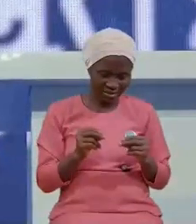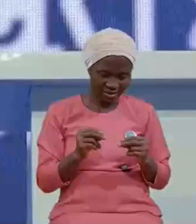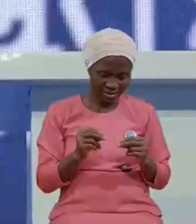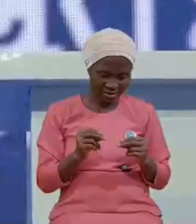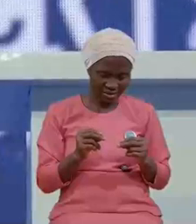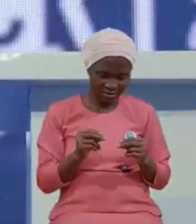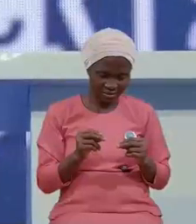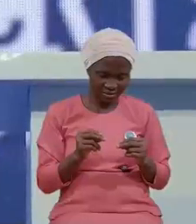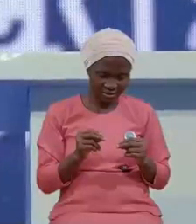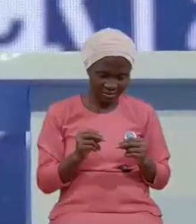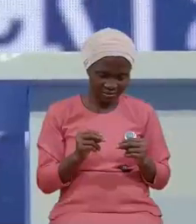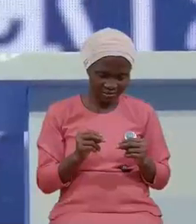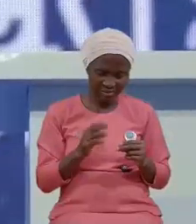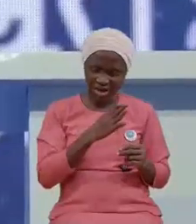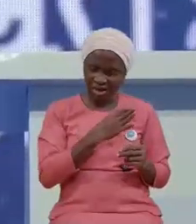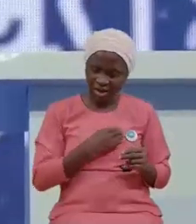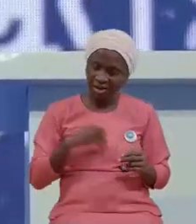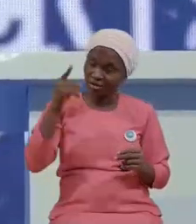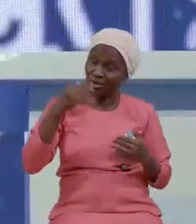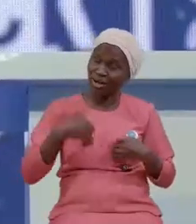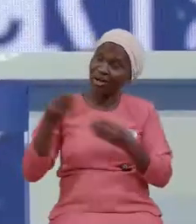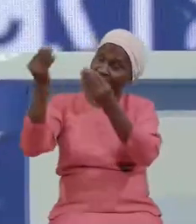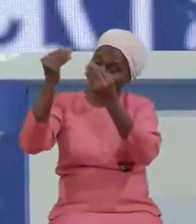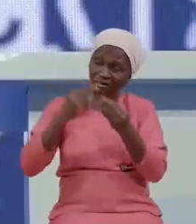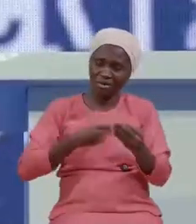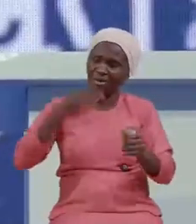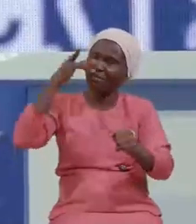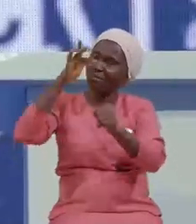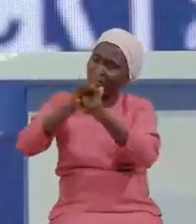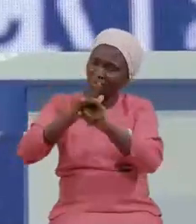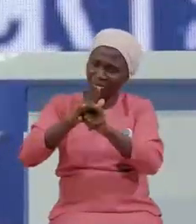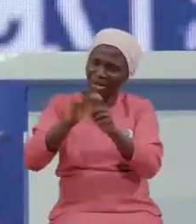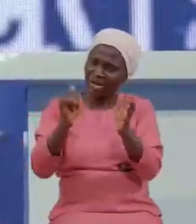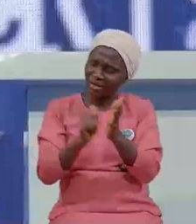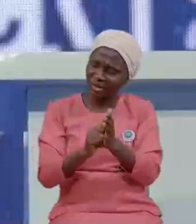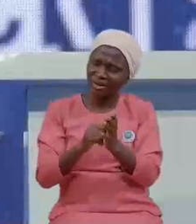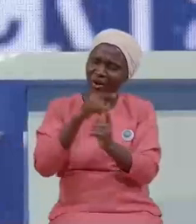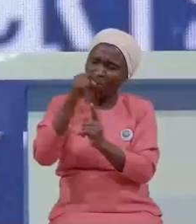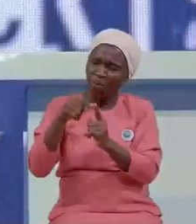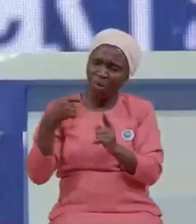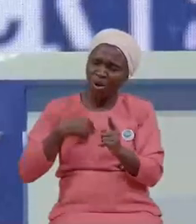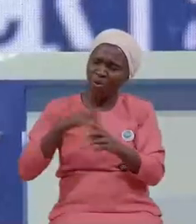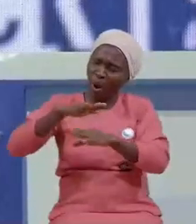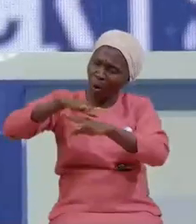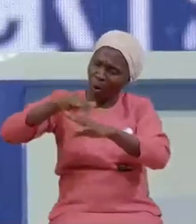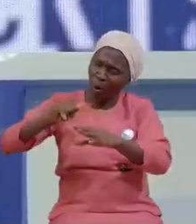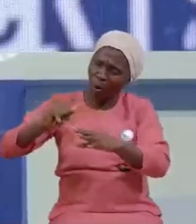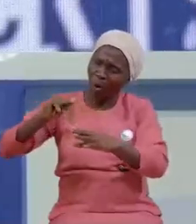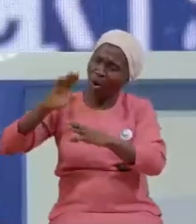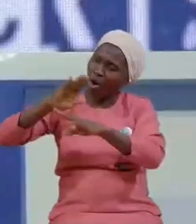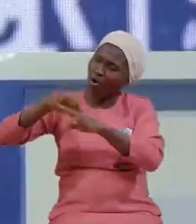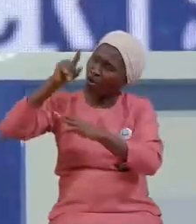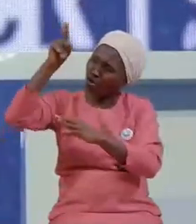Et tu nous as fait la promesse que lorsque nous invoquerons ton nom, tu guériras, tu